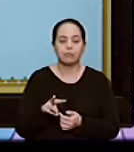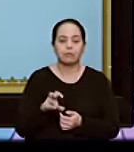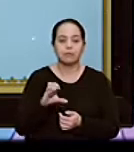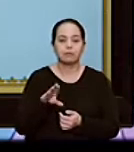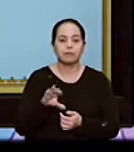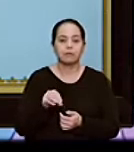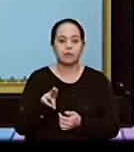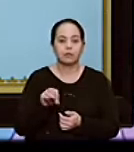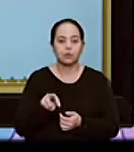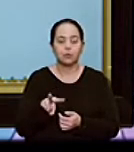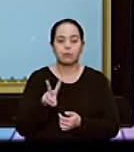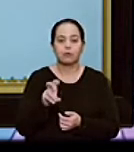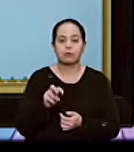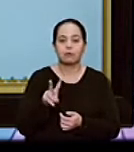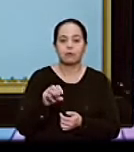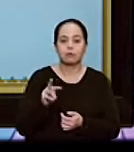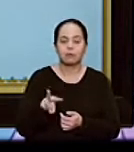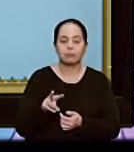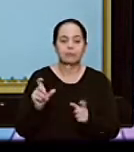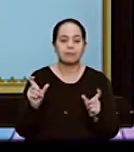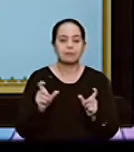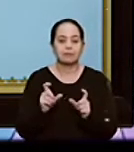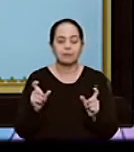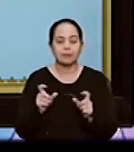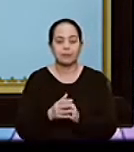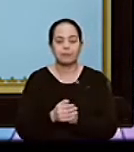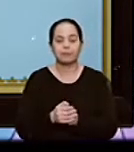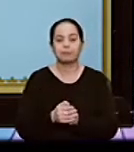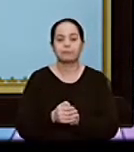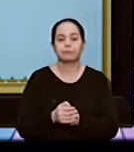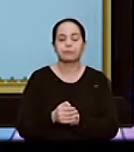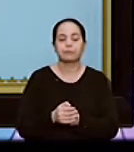Светом. Светом каким? Синим.